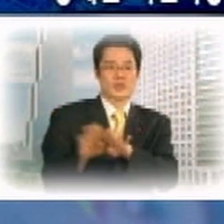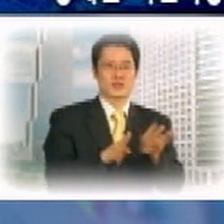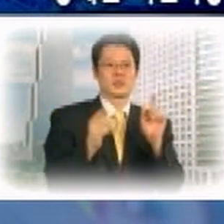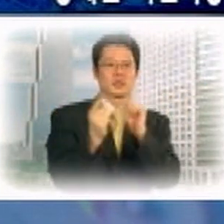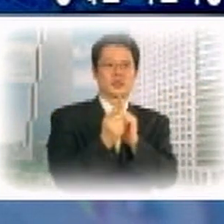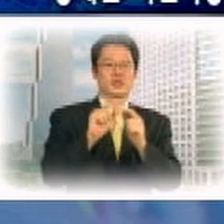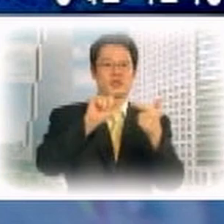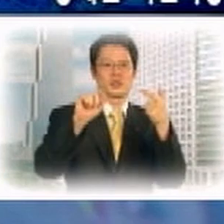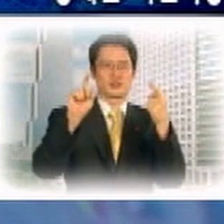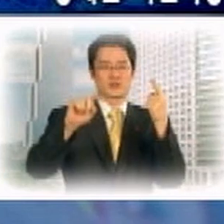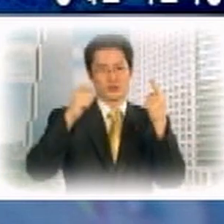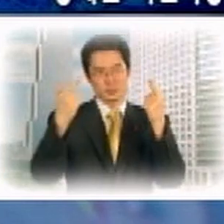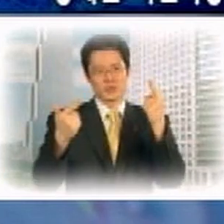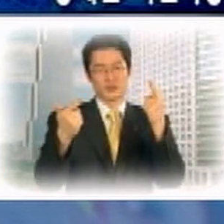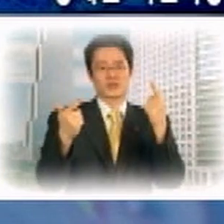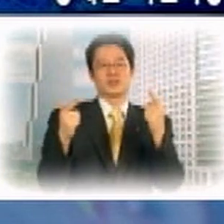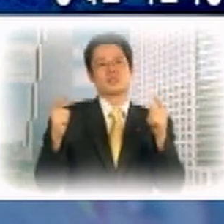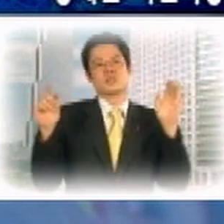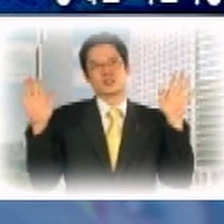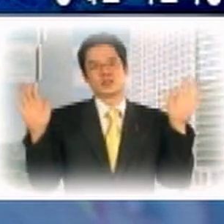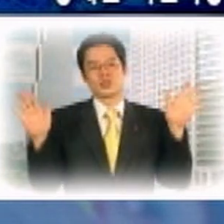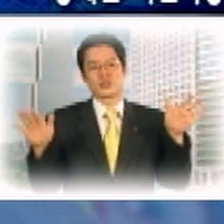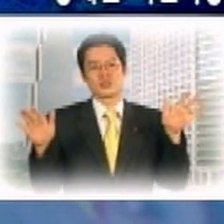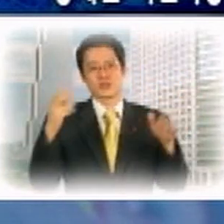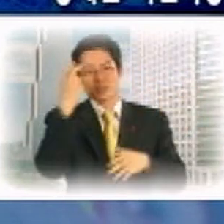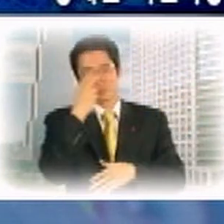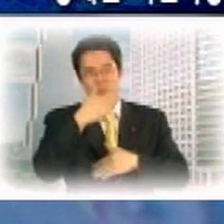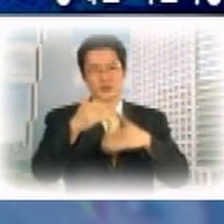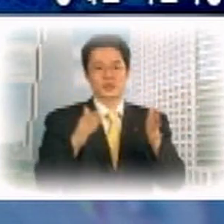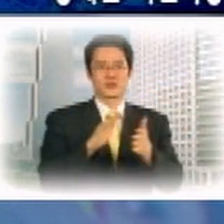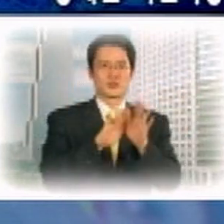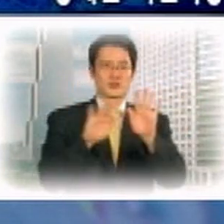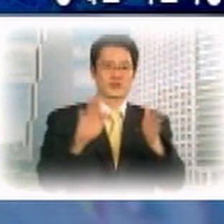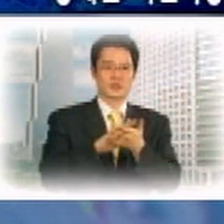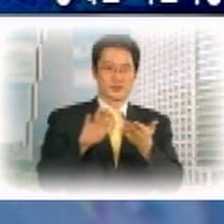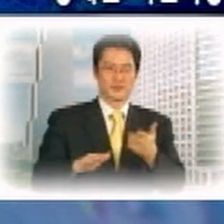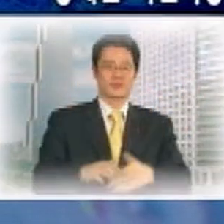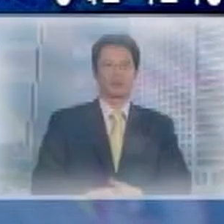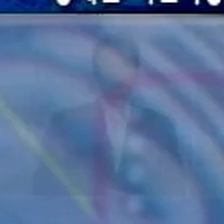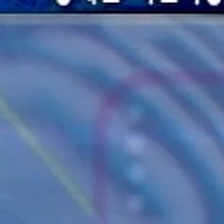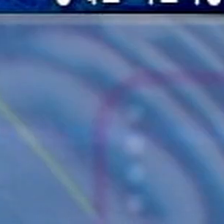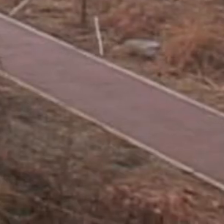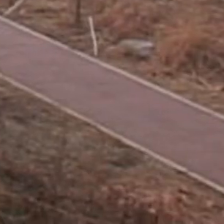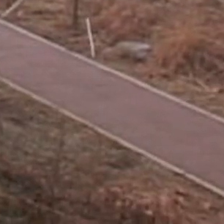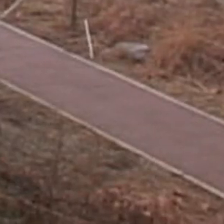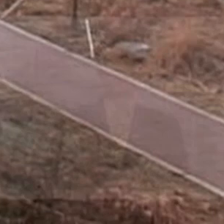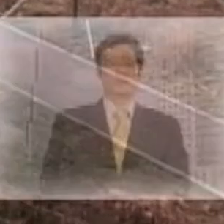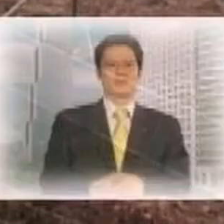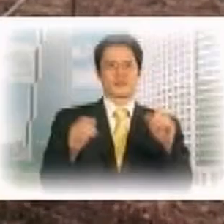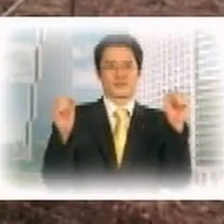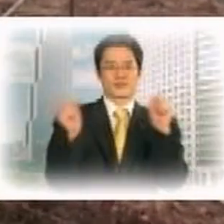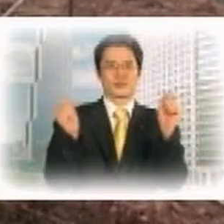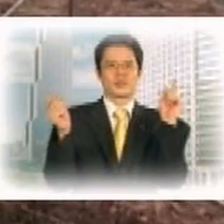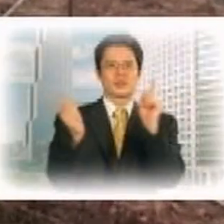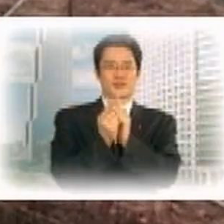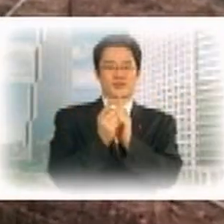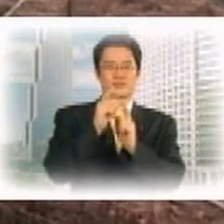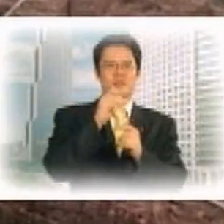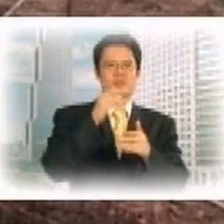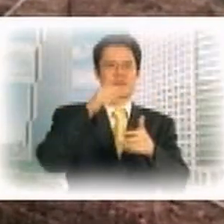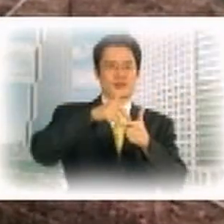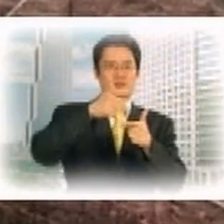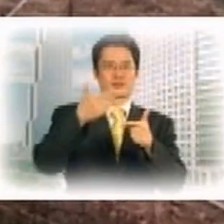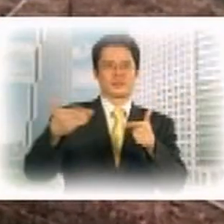맞아 16일 청소년들을 위한 조류탐사의 교실을 열었습니다. 정순영 기자입니다. 겨울이 찾아온